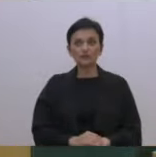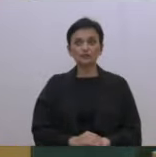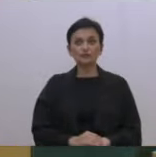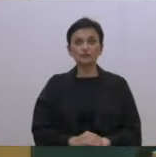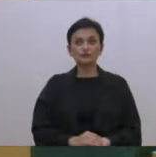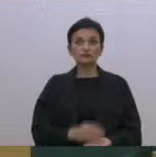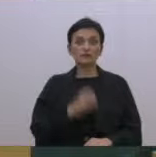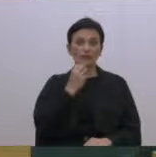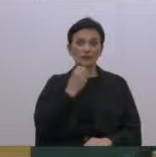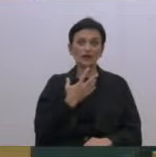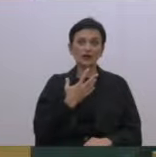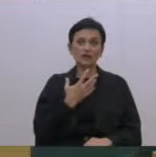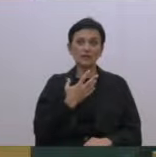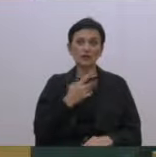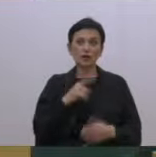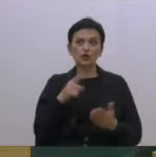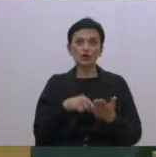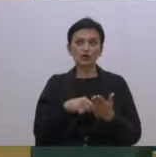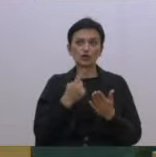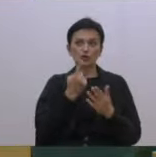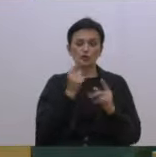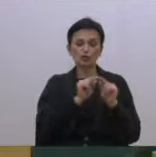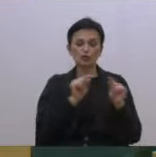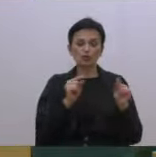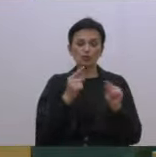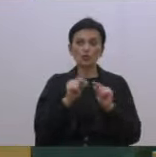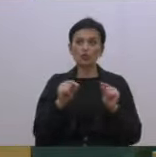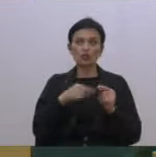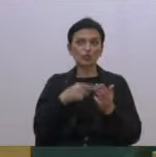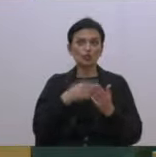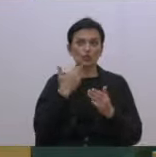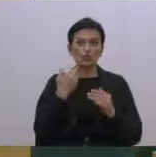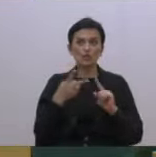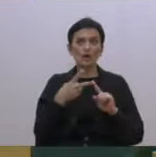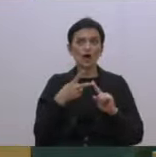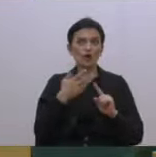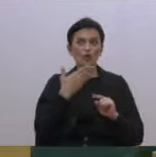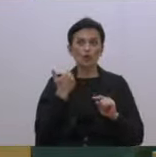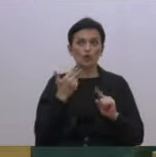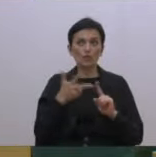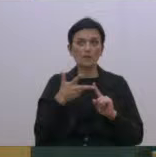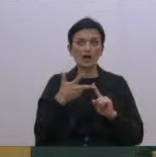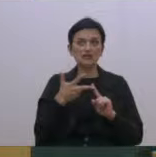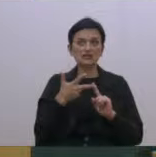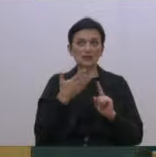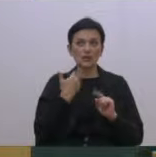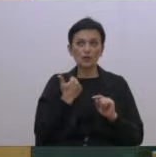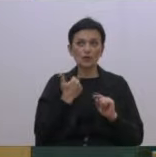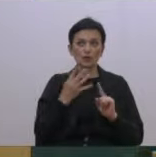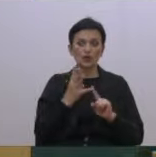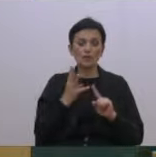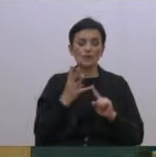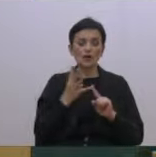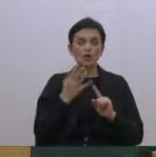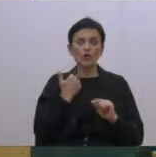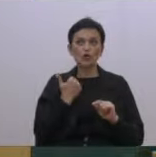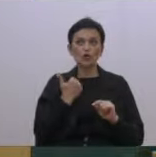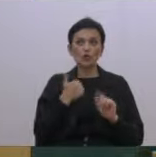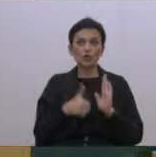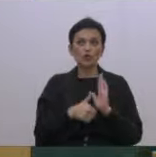გიზი ბატონო, კითხვები პირველ მოხრის პირველ პუნქტთან არ არის, მეორესთან არ არის, მესამესთან არ არის, მეოთხესთან არ